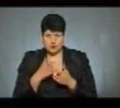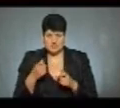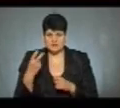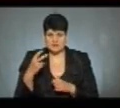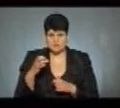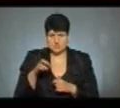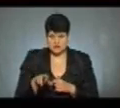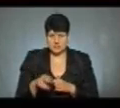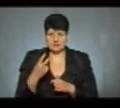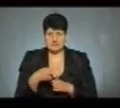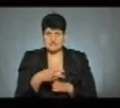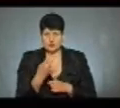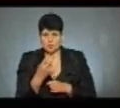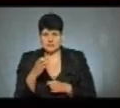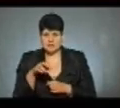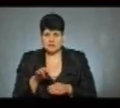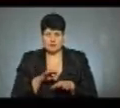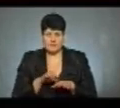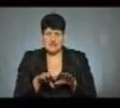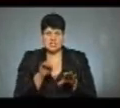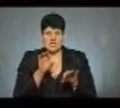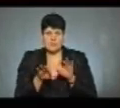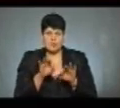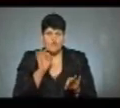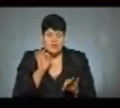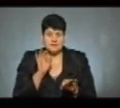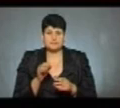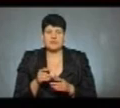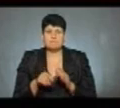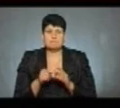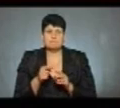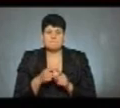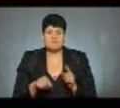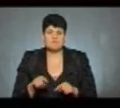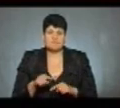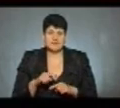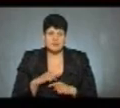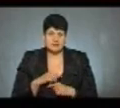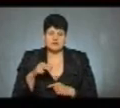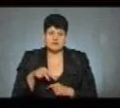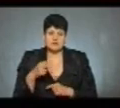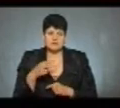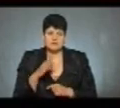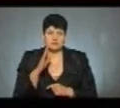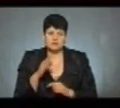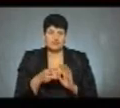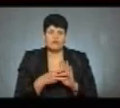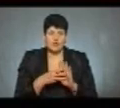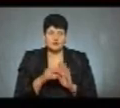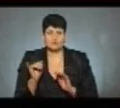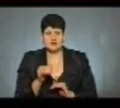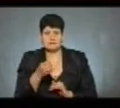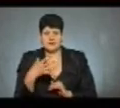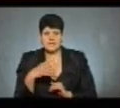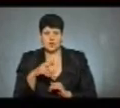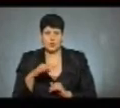січня. 22 січня провели жеребкування. Півфінали національного відбору Євробачення 2020 відбудуться 8 та